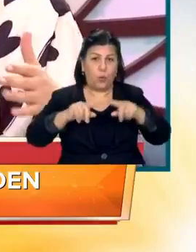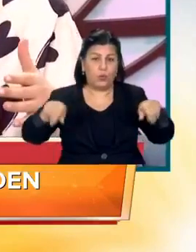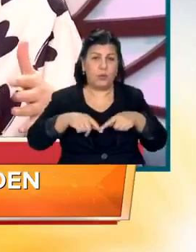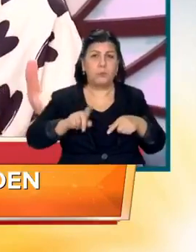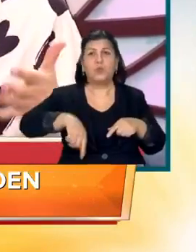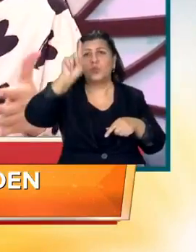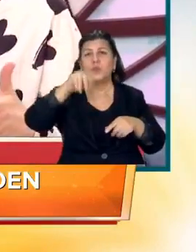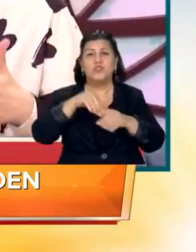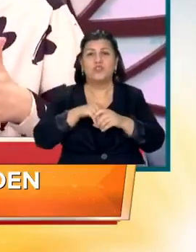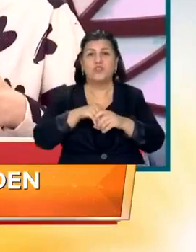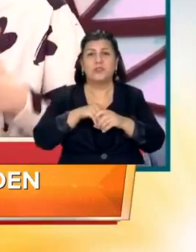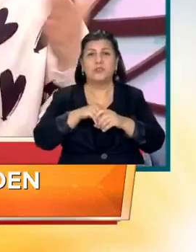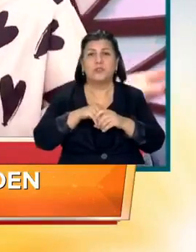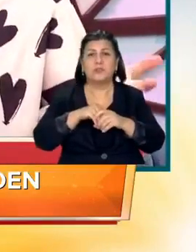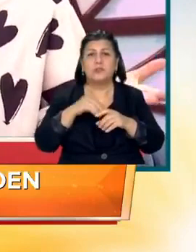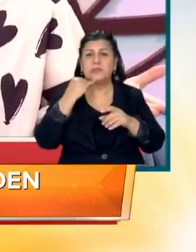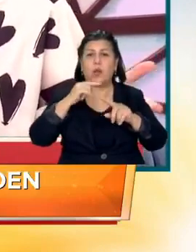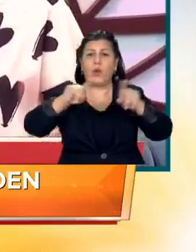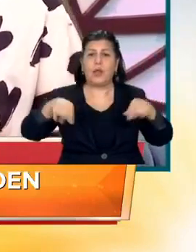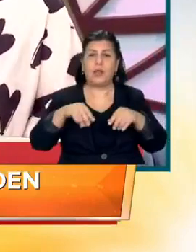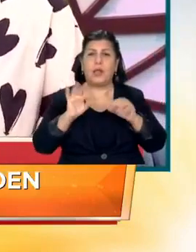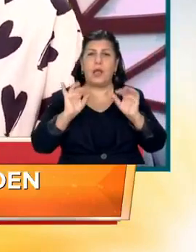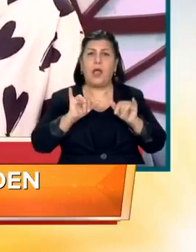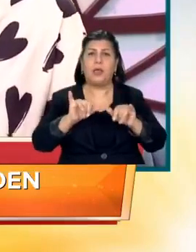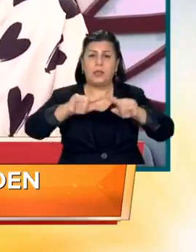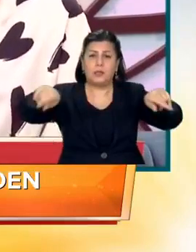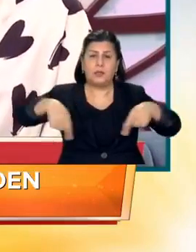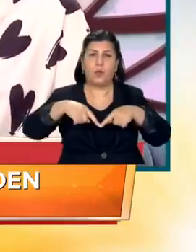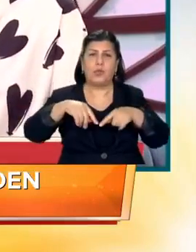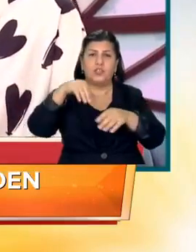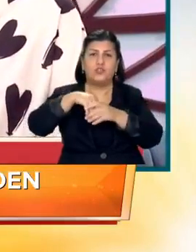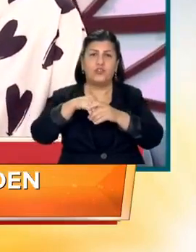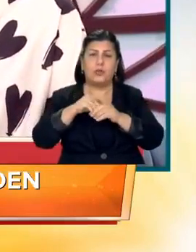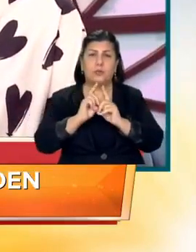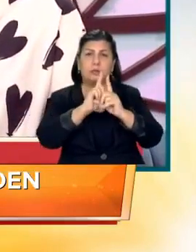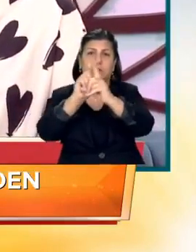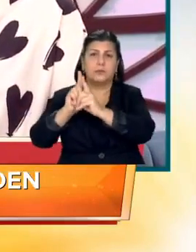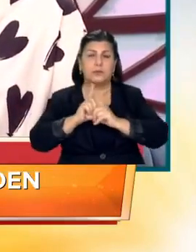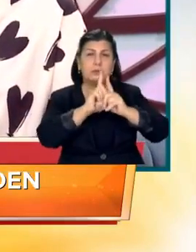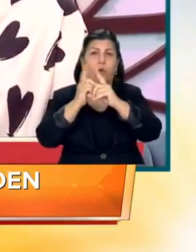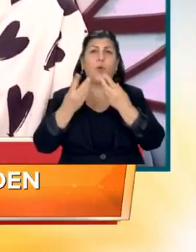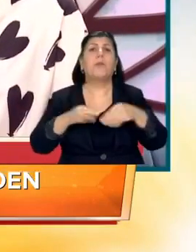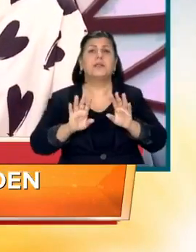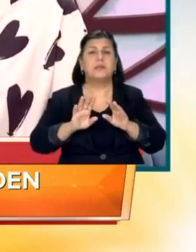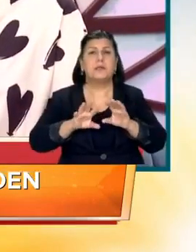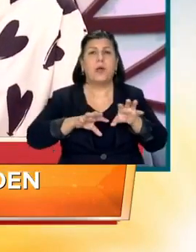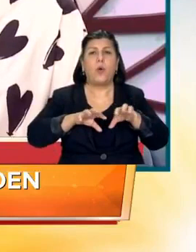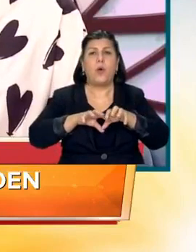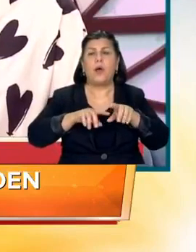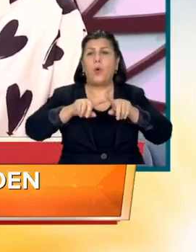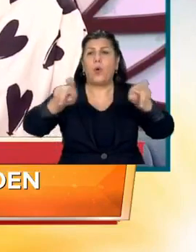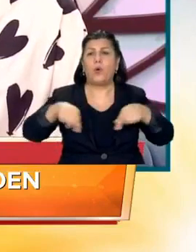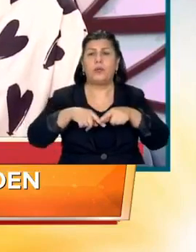yani gün içinde aynı ortamda bulunmamaya gayret etmekten bahsediyorum şöyle Eğer dediğim gibi